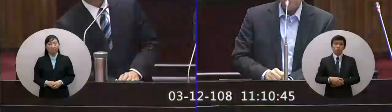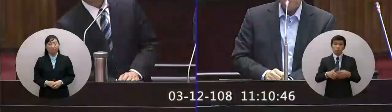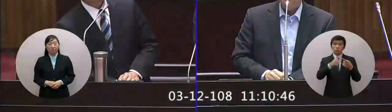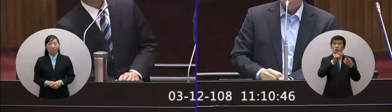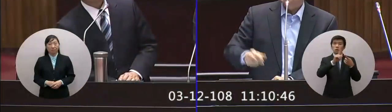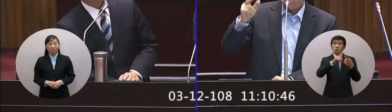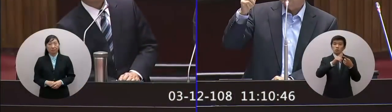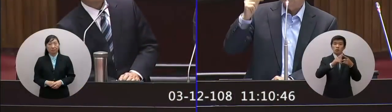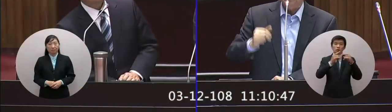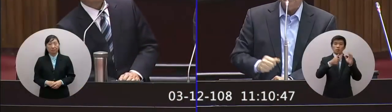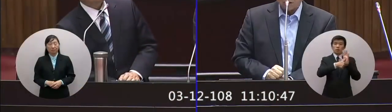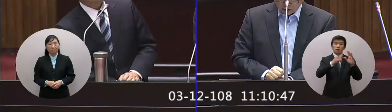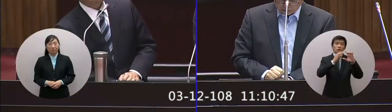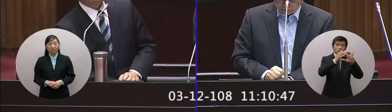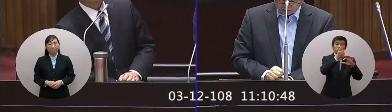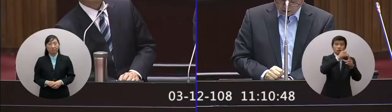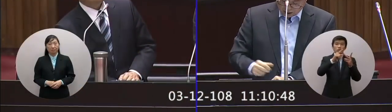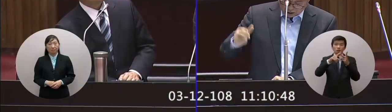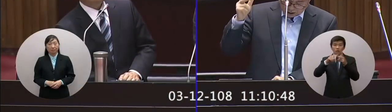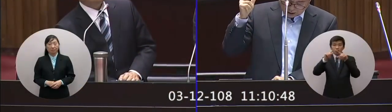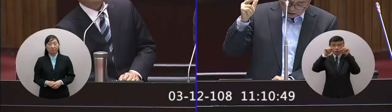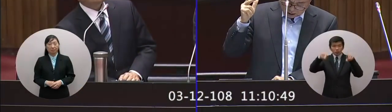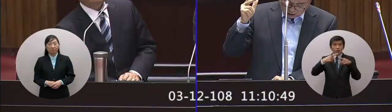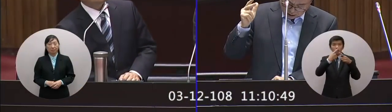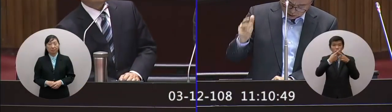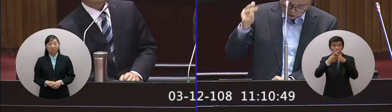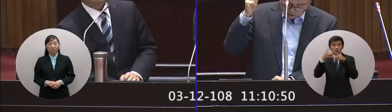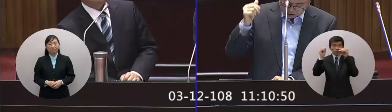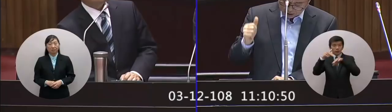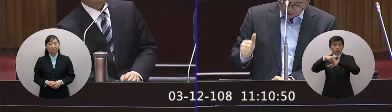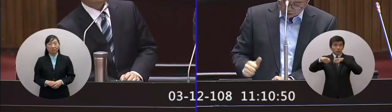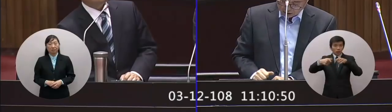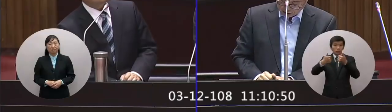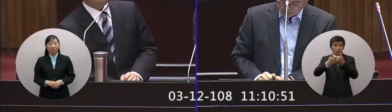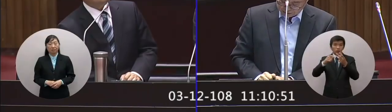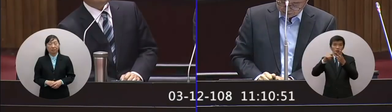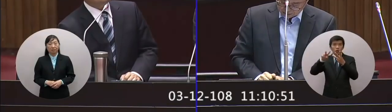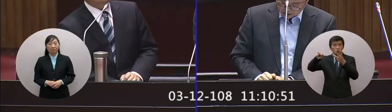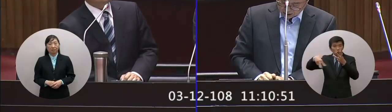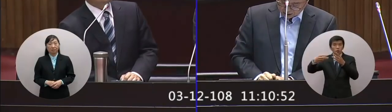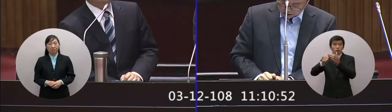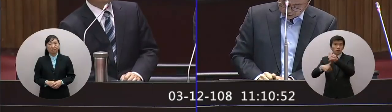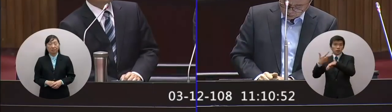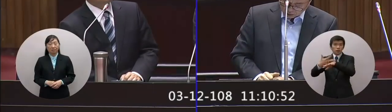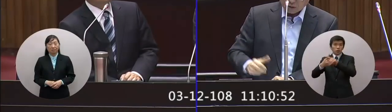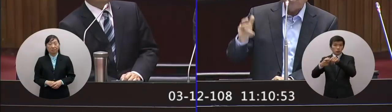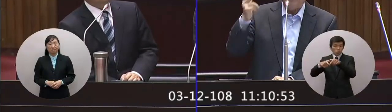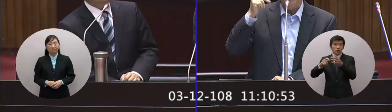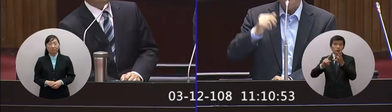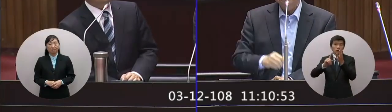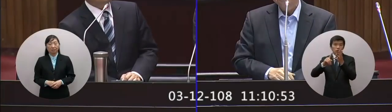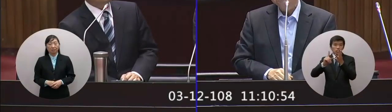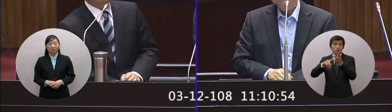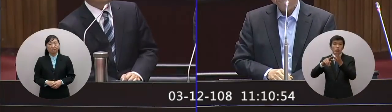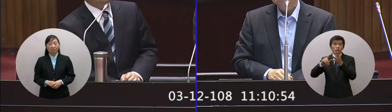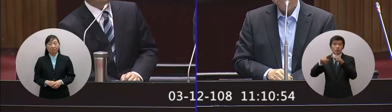肖某某、张某某是知识会的，刘某某是生技中心的，张某某是工业